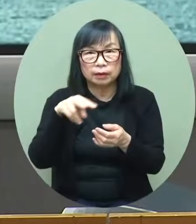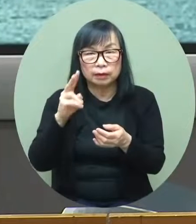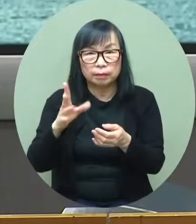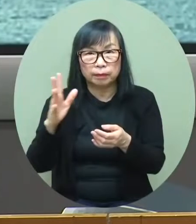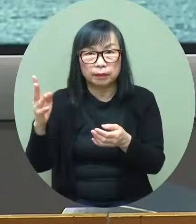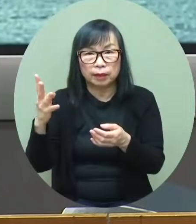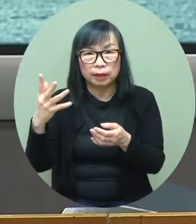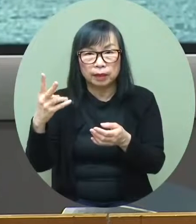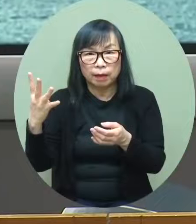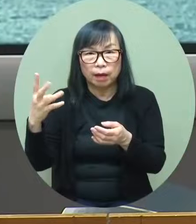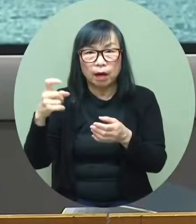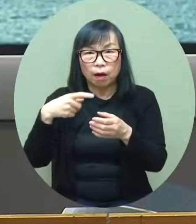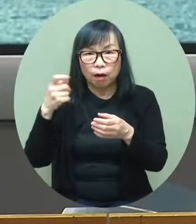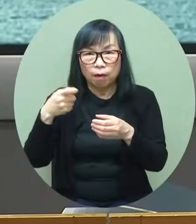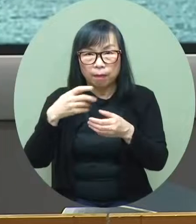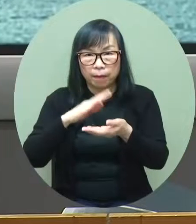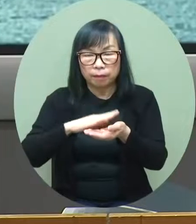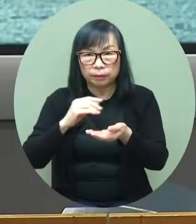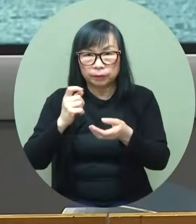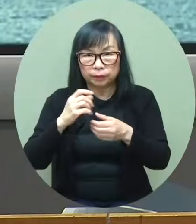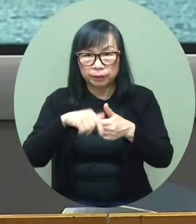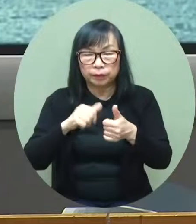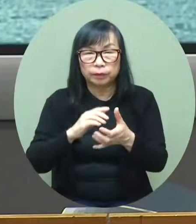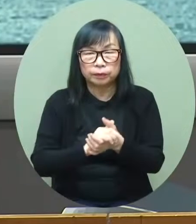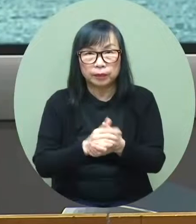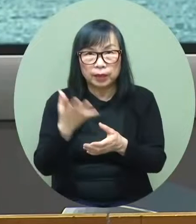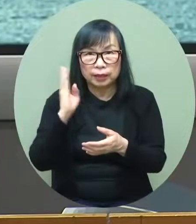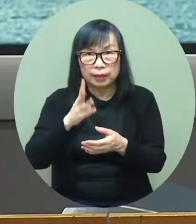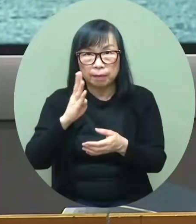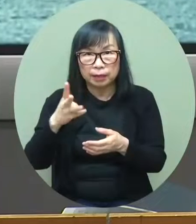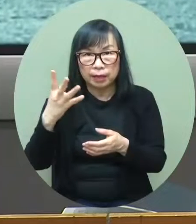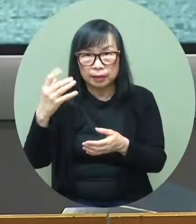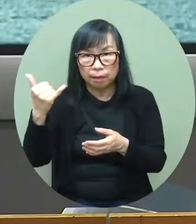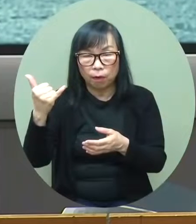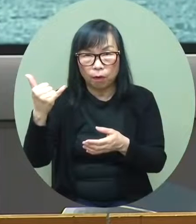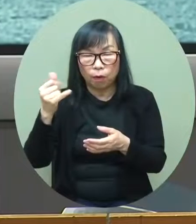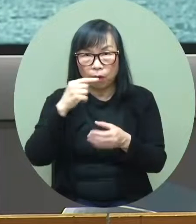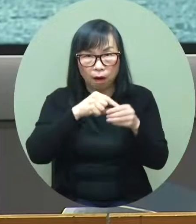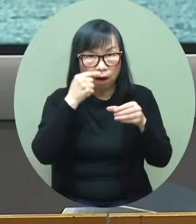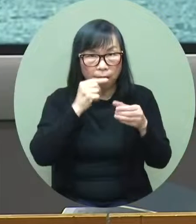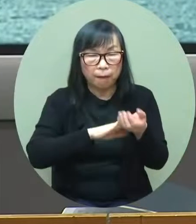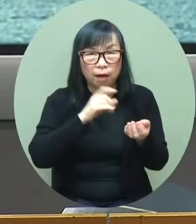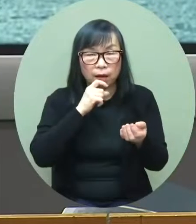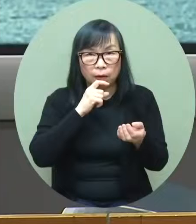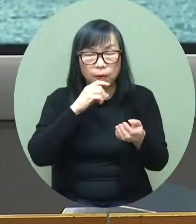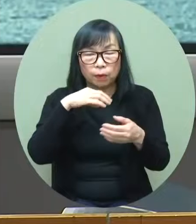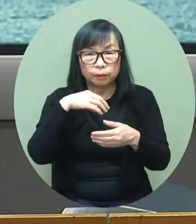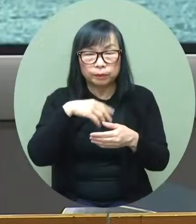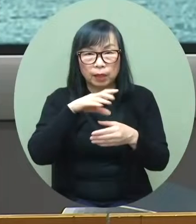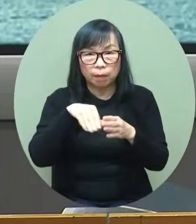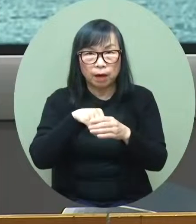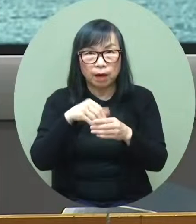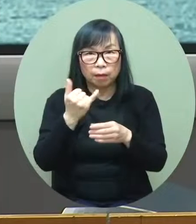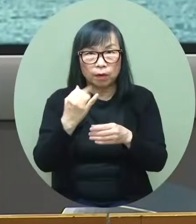442,591宗是抗原檢測陽性個案。在446宗核酸檢測陽性個案裡面呢，就包